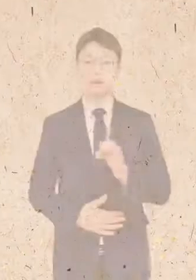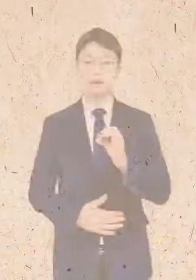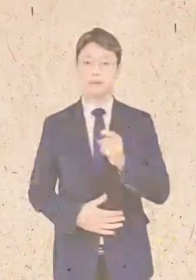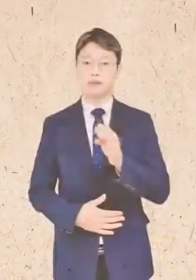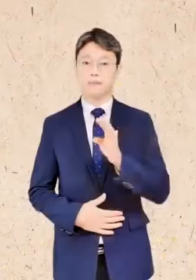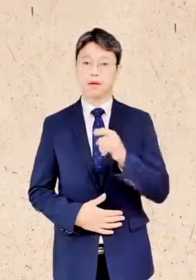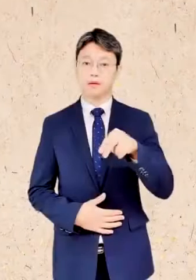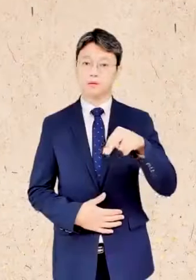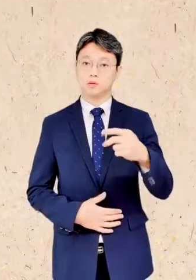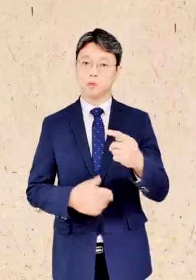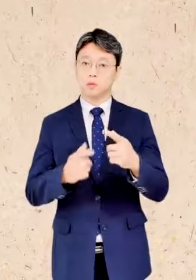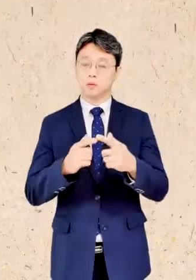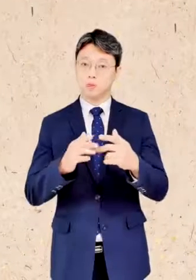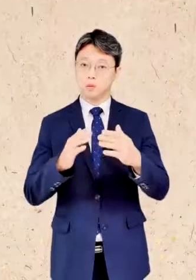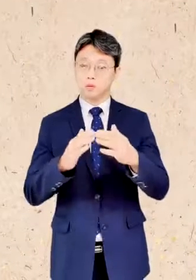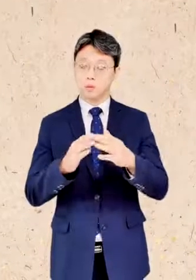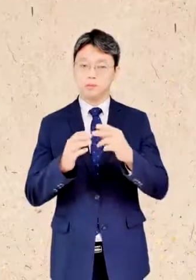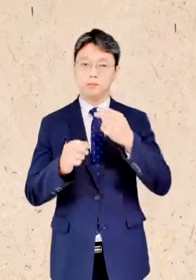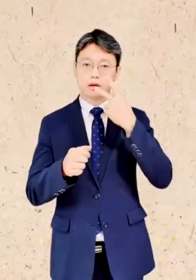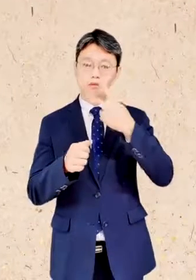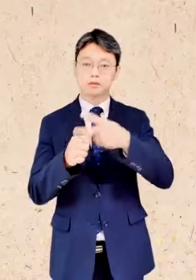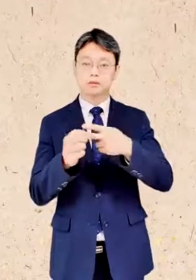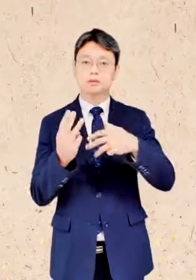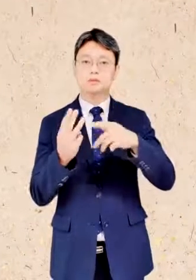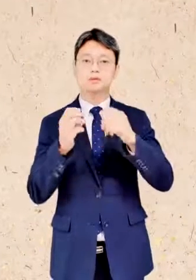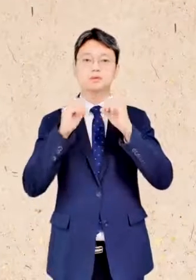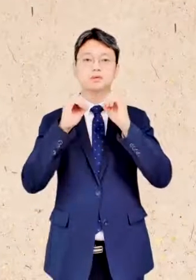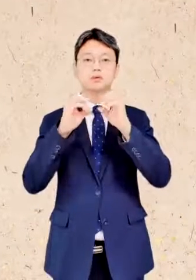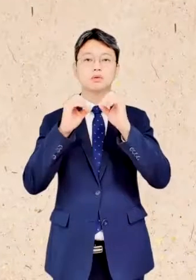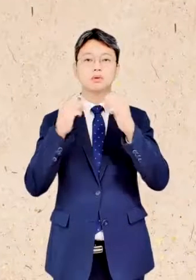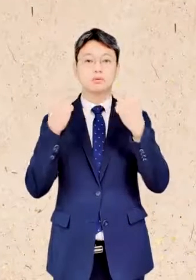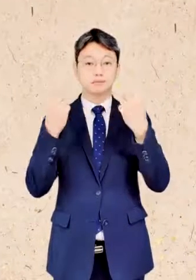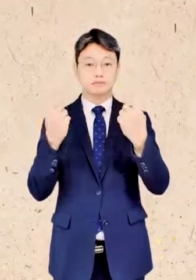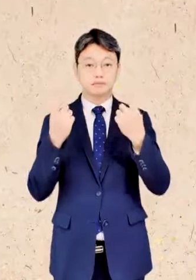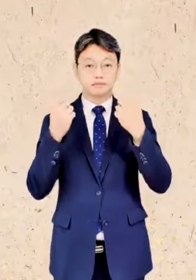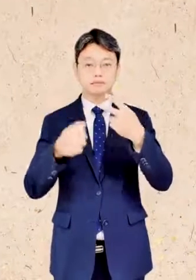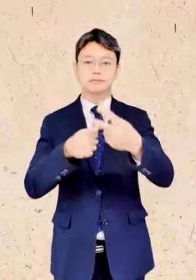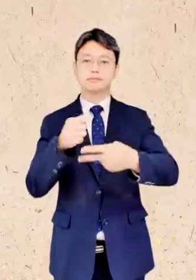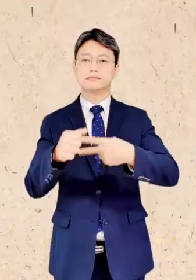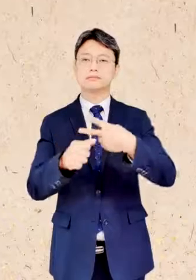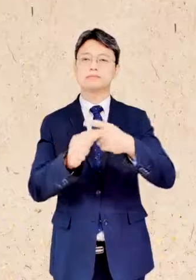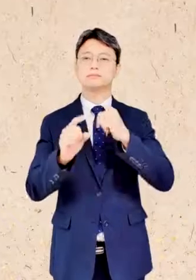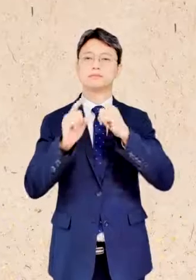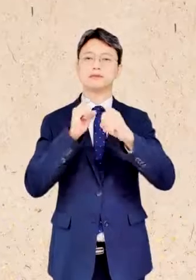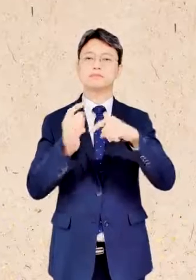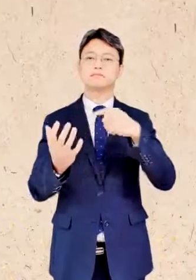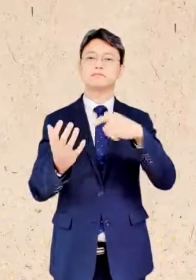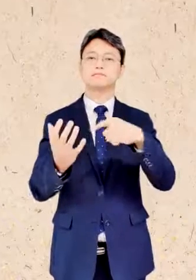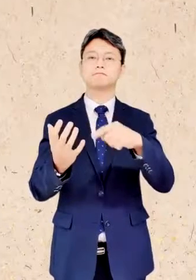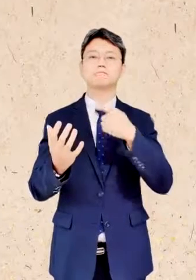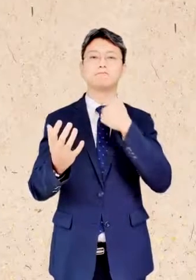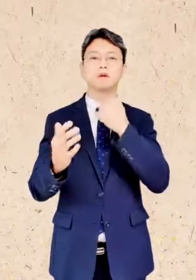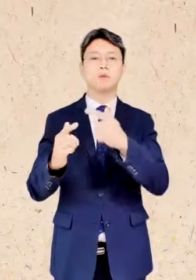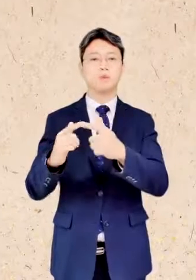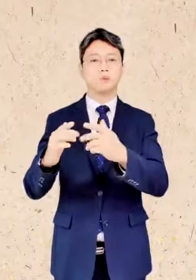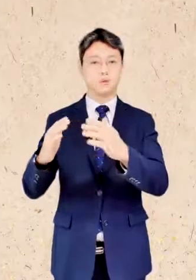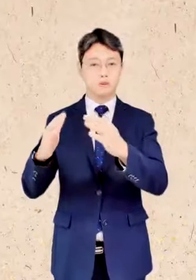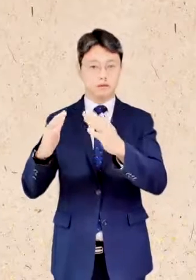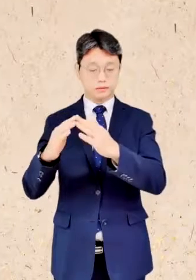에베소 교회라고 하면 바울이 3차 전도여행 때 두란노 서원에서 2년 동안 말씀을 강론했던 교회로